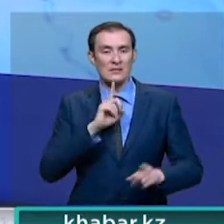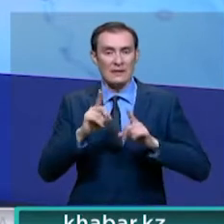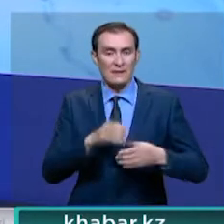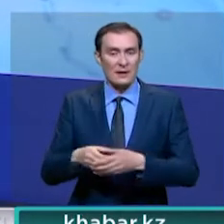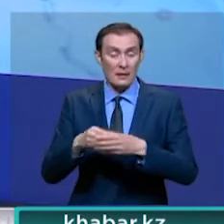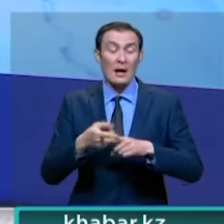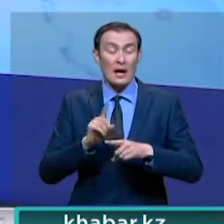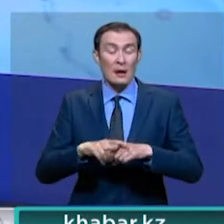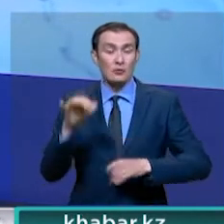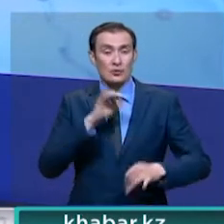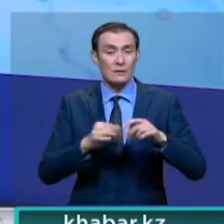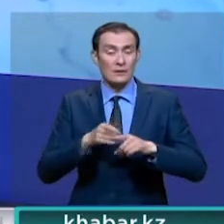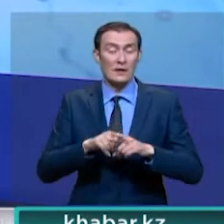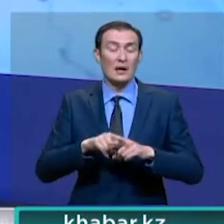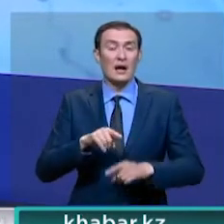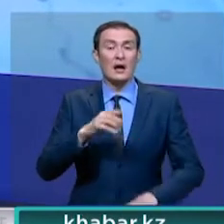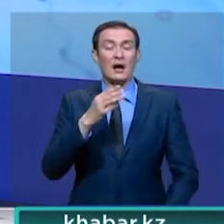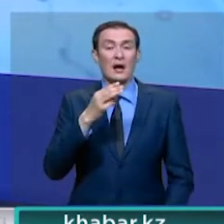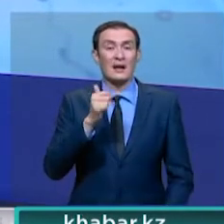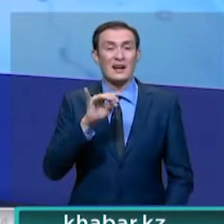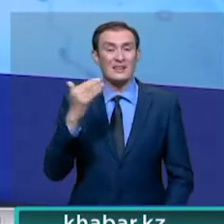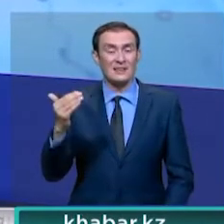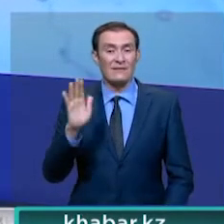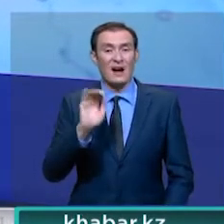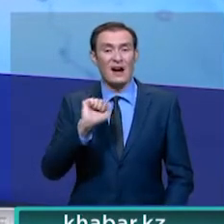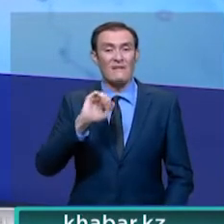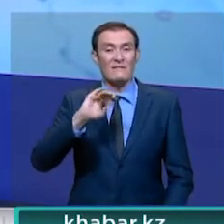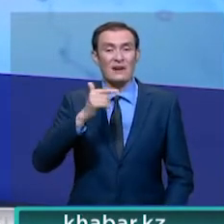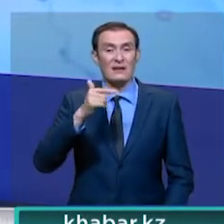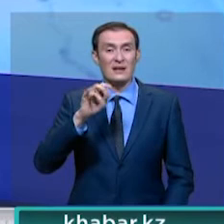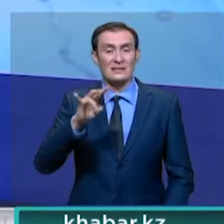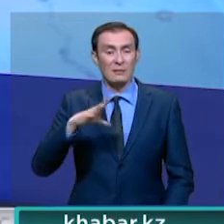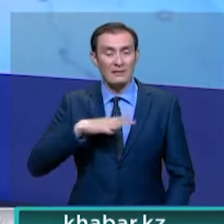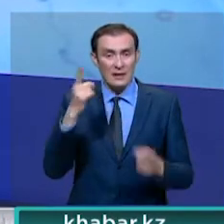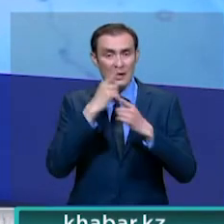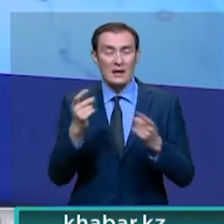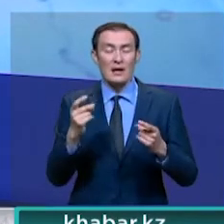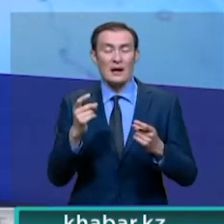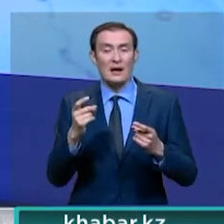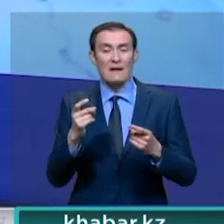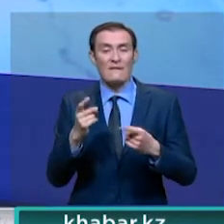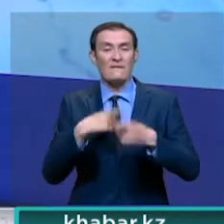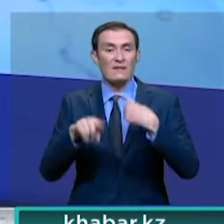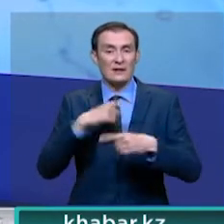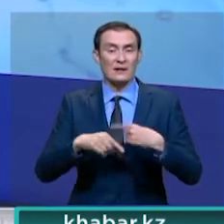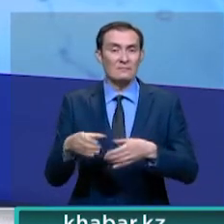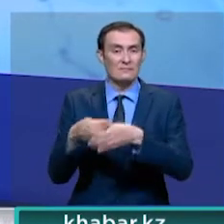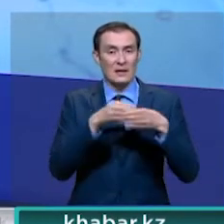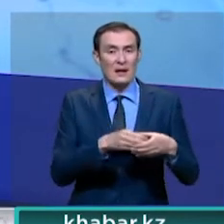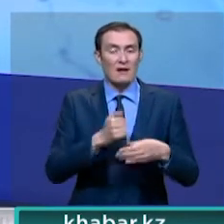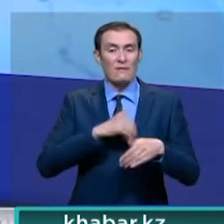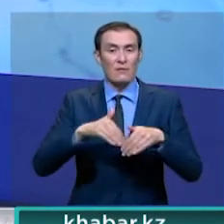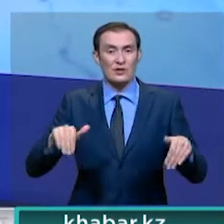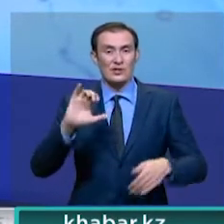обсуждая со штрафом гони ситуацию в афганистане в контексте объявлен объявленного вывода войск сша и нато из этой страны